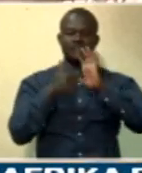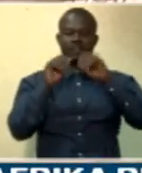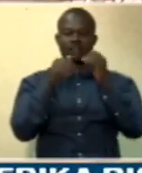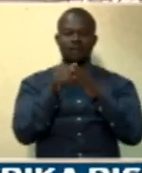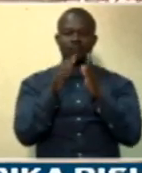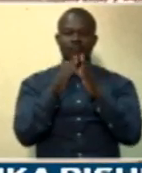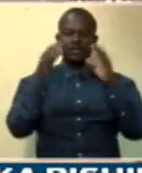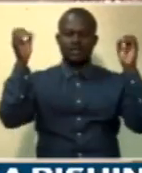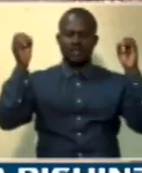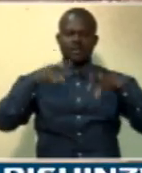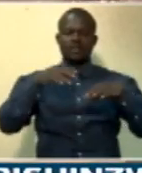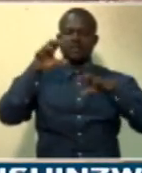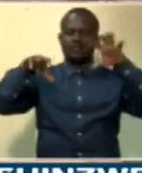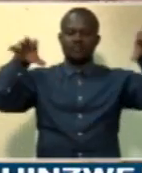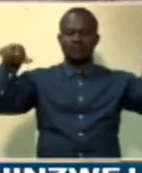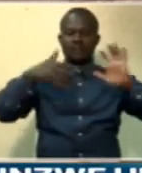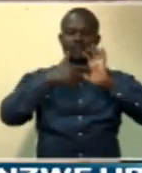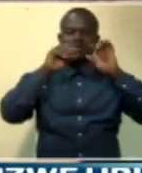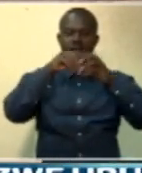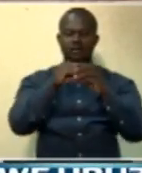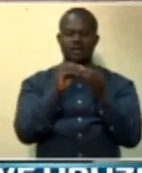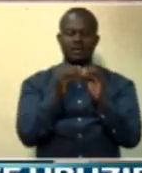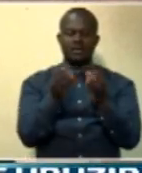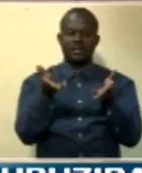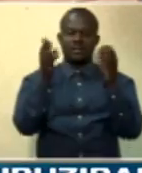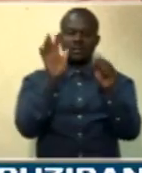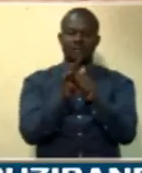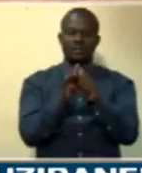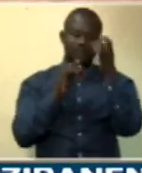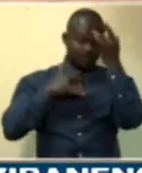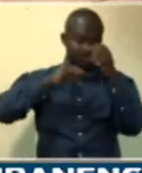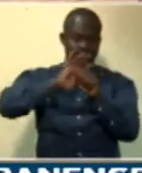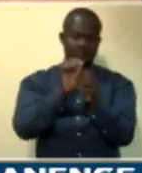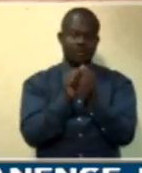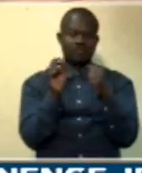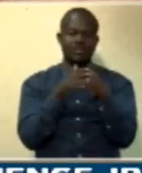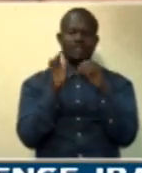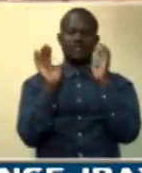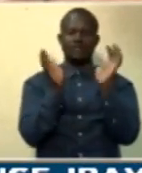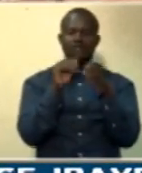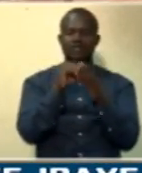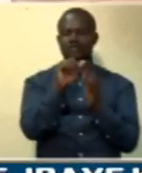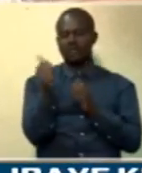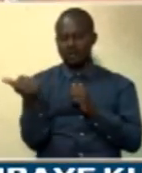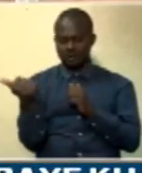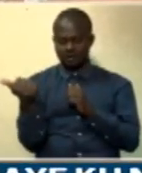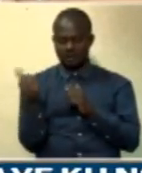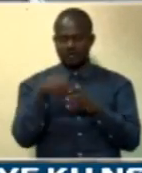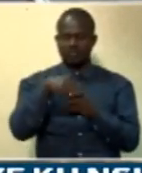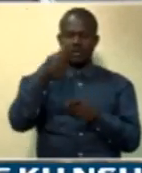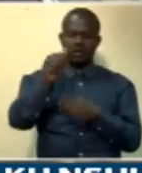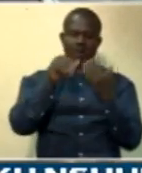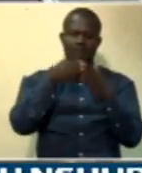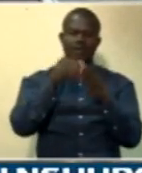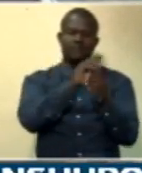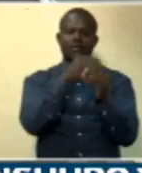Mujyi wa Kigali hari uduce tugaragaramo imibare iri hejuru cyane y'abanduye COVID-19 ugereranije n'ahandi. Muri aho harimo